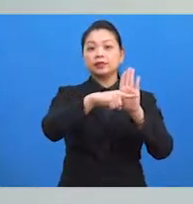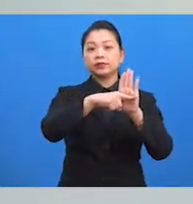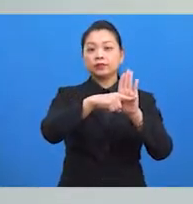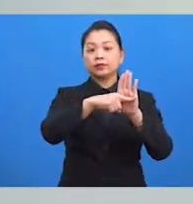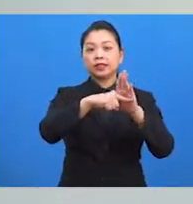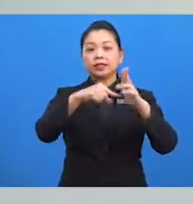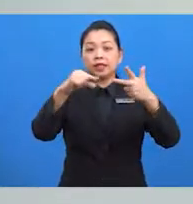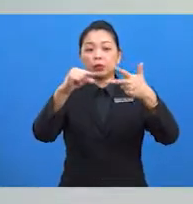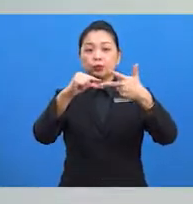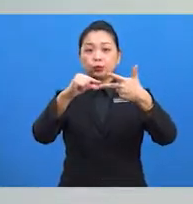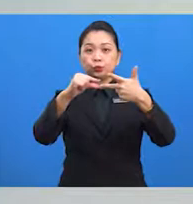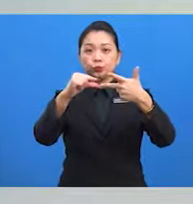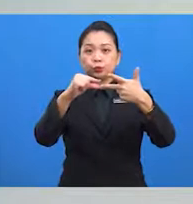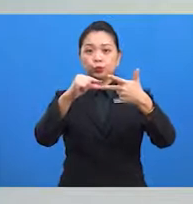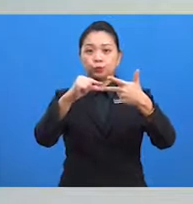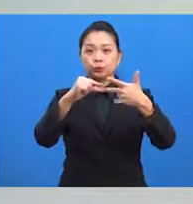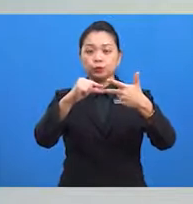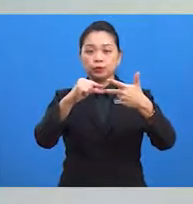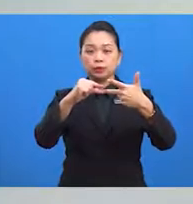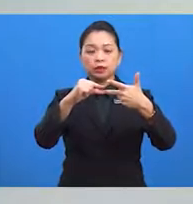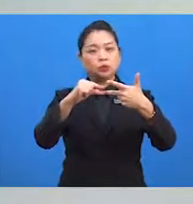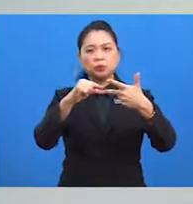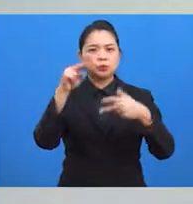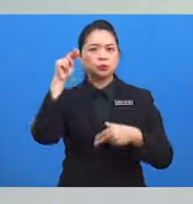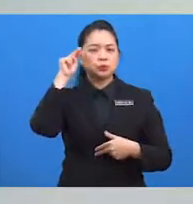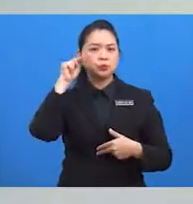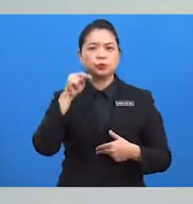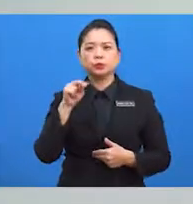sinar gamma bersifat netral